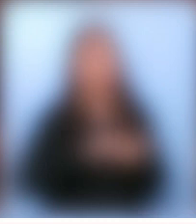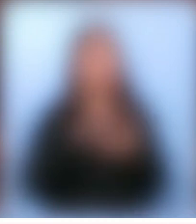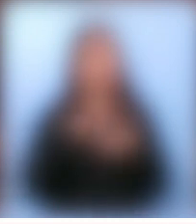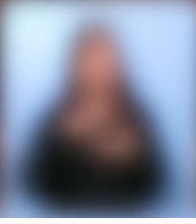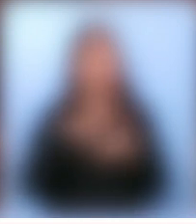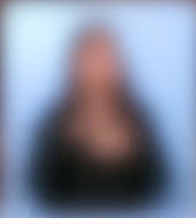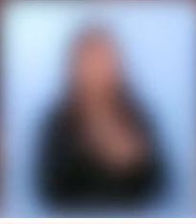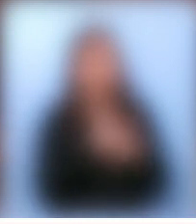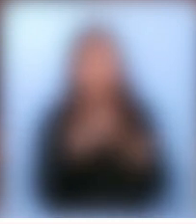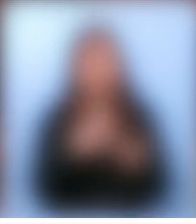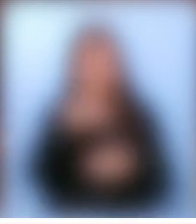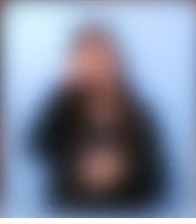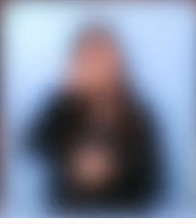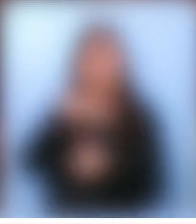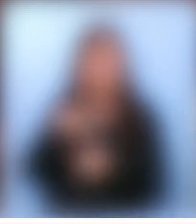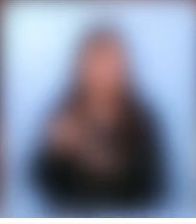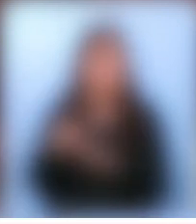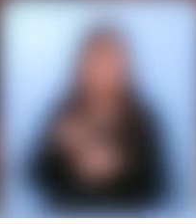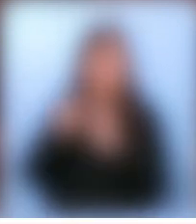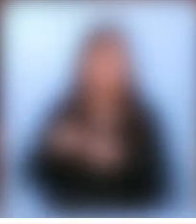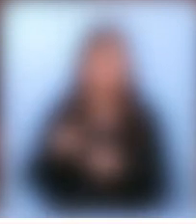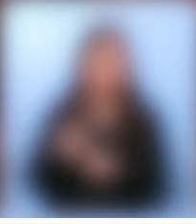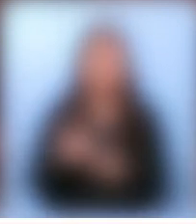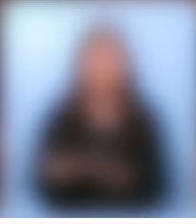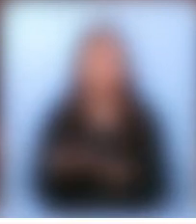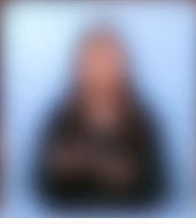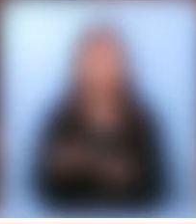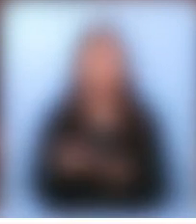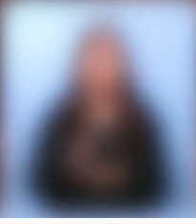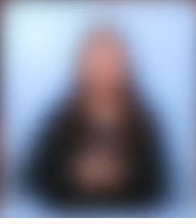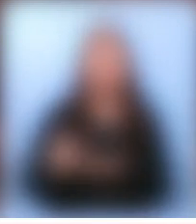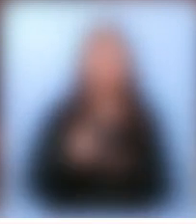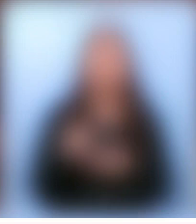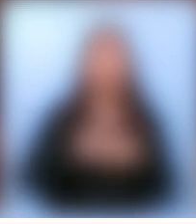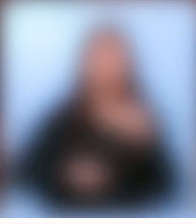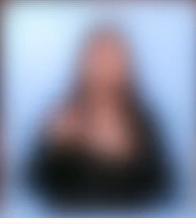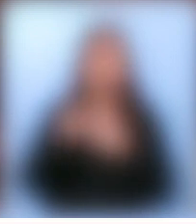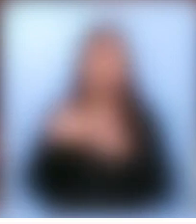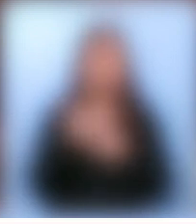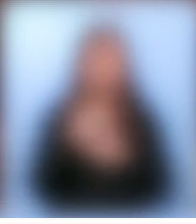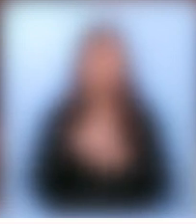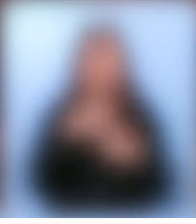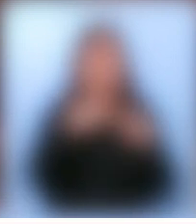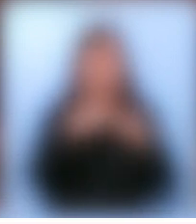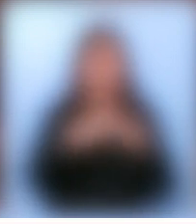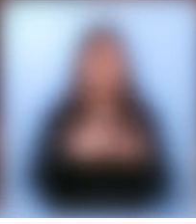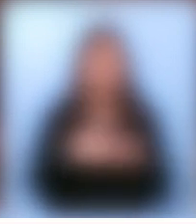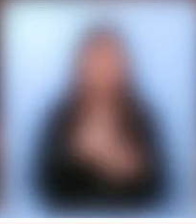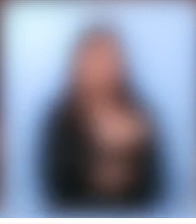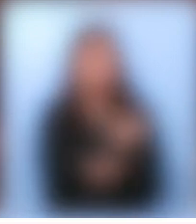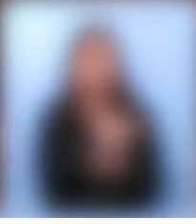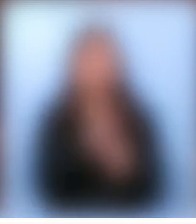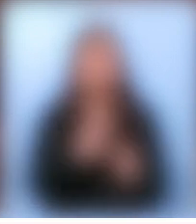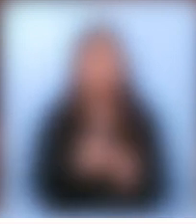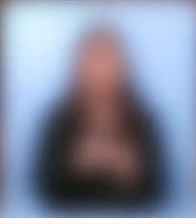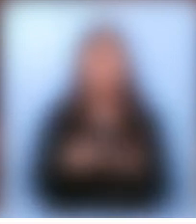題呢？很明顯梁家榮處長是沒有教導他的僱員是怎樣去，他自己的夥計他都沒有向